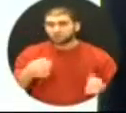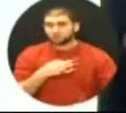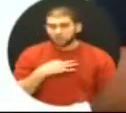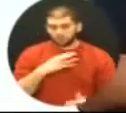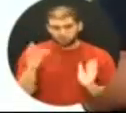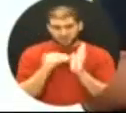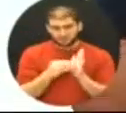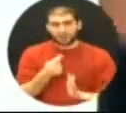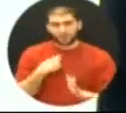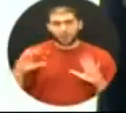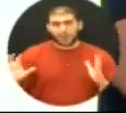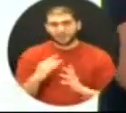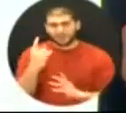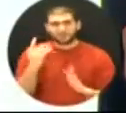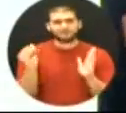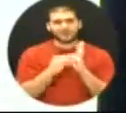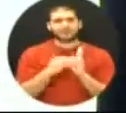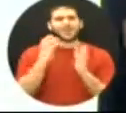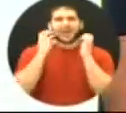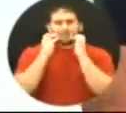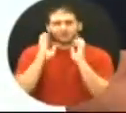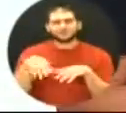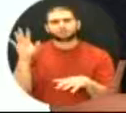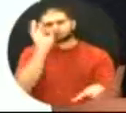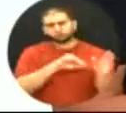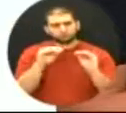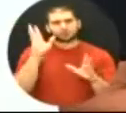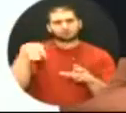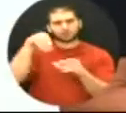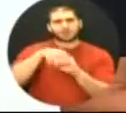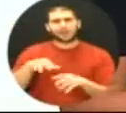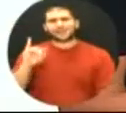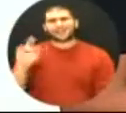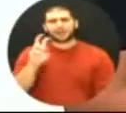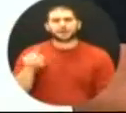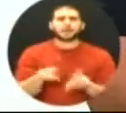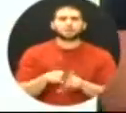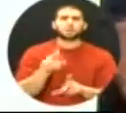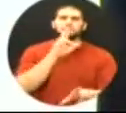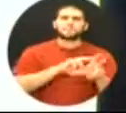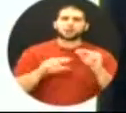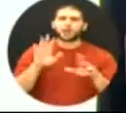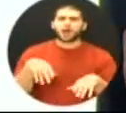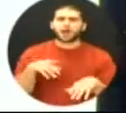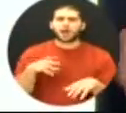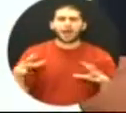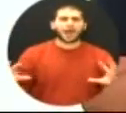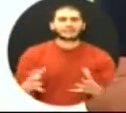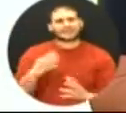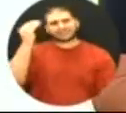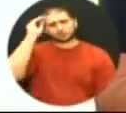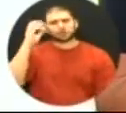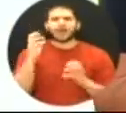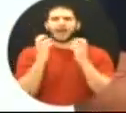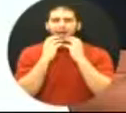שבה כתוב אנחנו עם אחד, ומופיע יצחק רבין, ובפוטושופ הכניס גם את יגאל עמיר, כאילו מדובר בעצרת לזכרו של